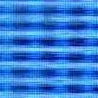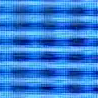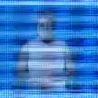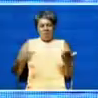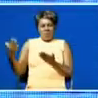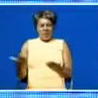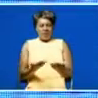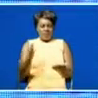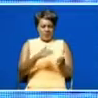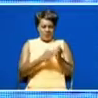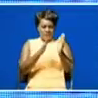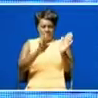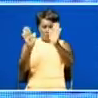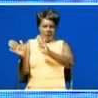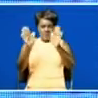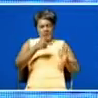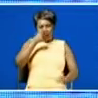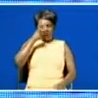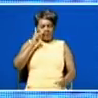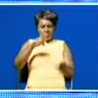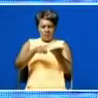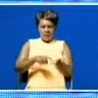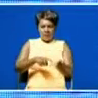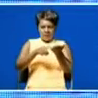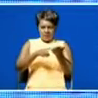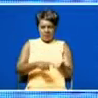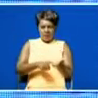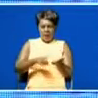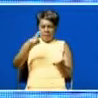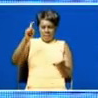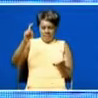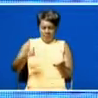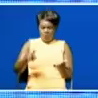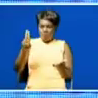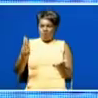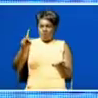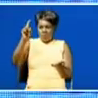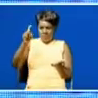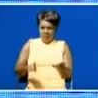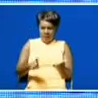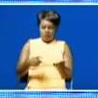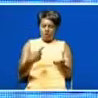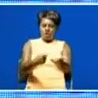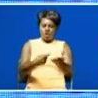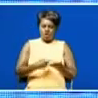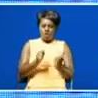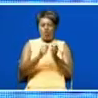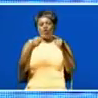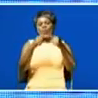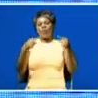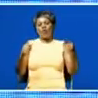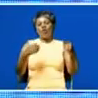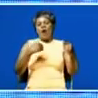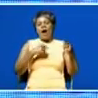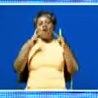Karibu tena. Kiongozi wa Wiper Kalonzo Musyoka amesisitiza kuwa ni sharti Rais Uhuru Kenyatta akubali kuwa na mazungumzo na upinzani ili kuwe na